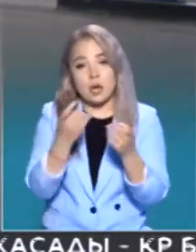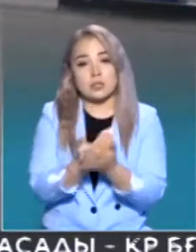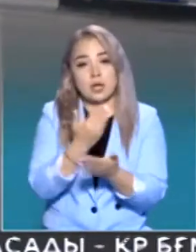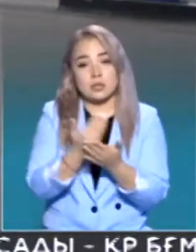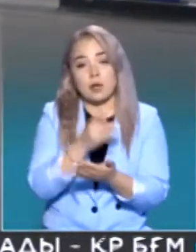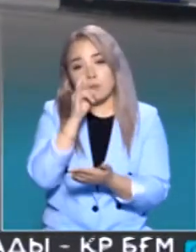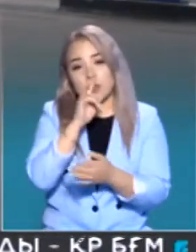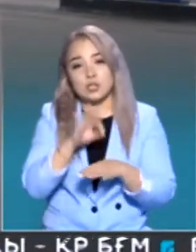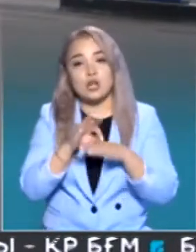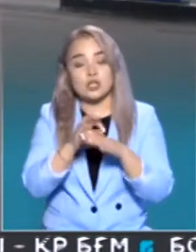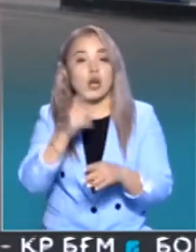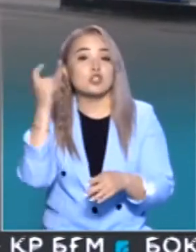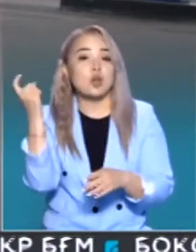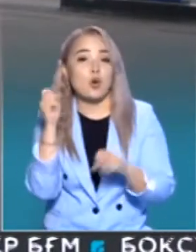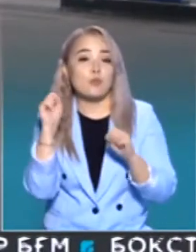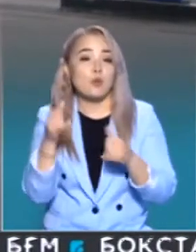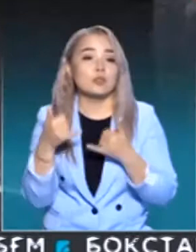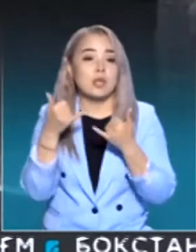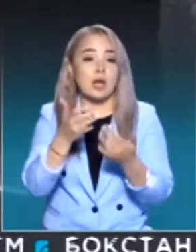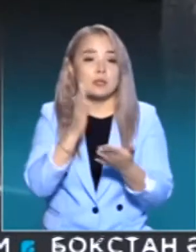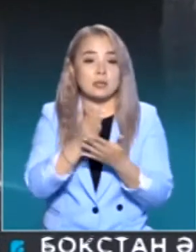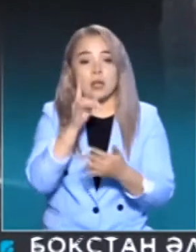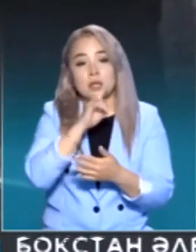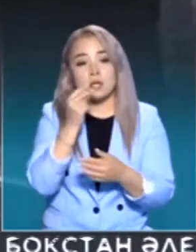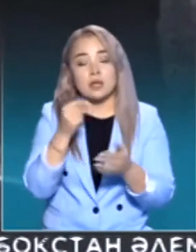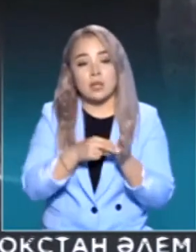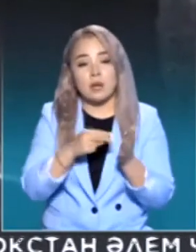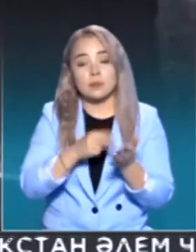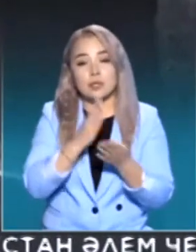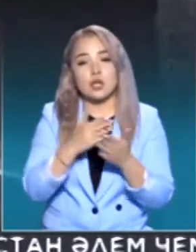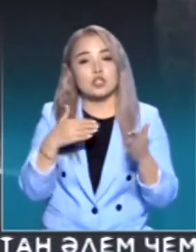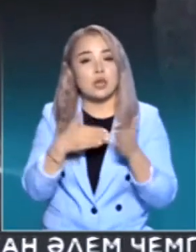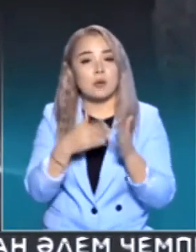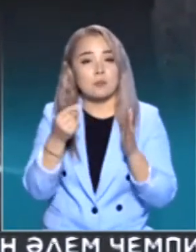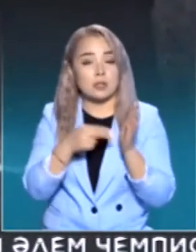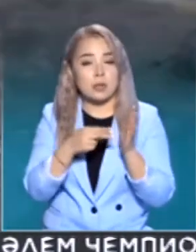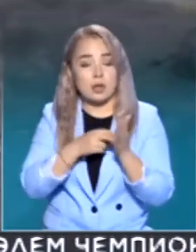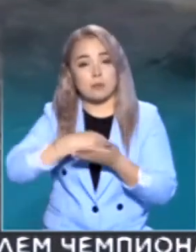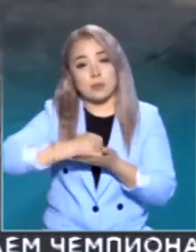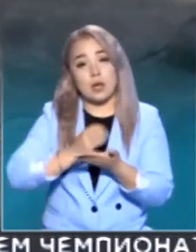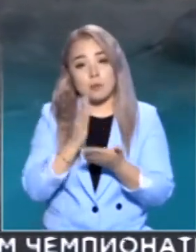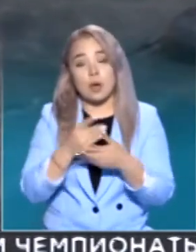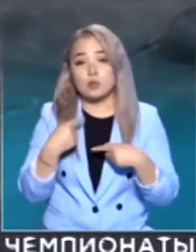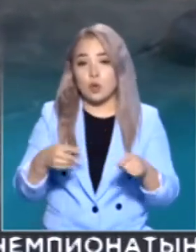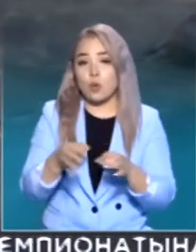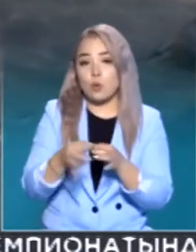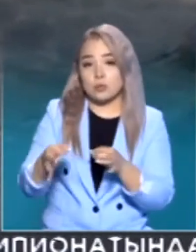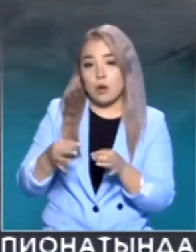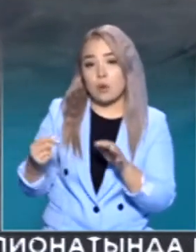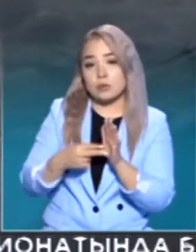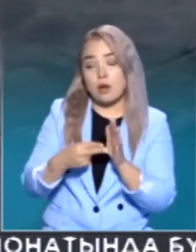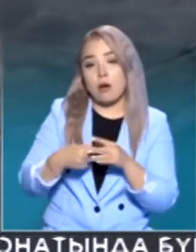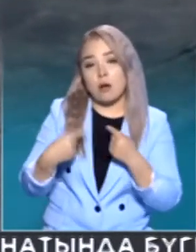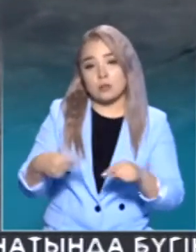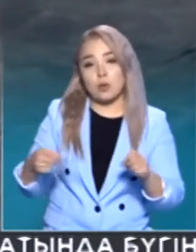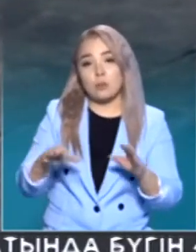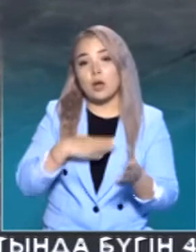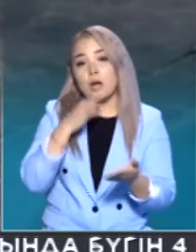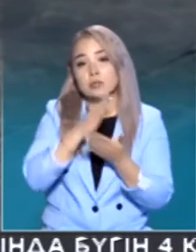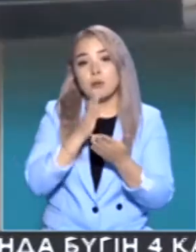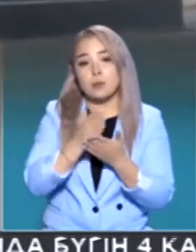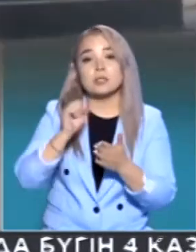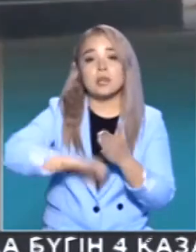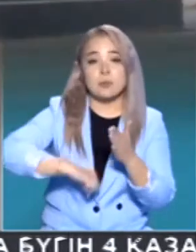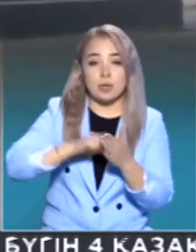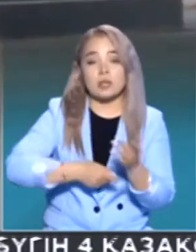шаруаларға тікелей жеткізуге мүмкіндік береді. Дизель отынына шекті баға бекітілген. Дегенмен кей өңірлерде құны әртүрлі болуы мүмкін, оның